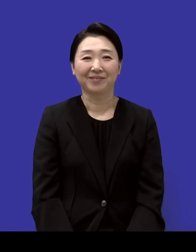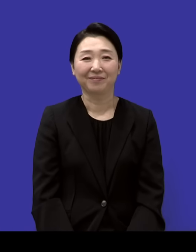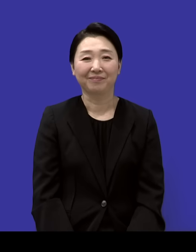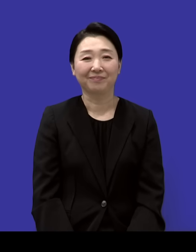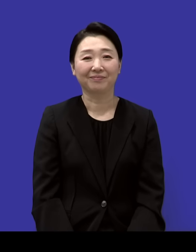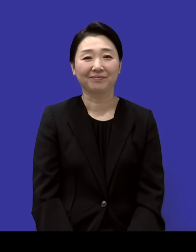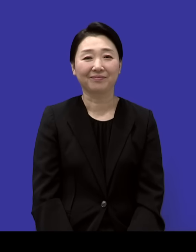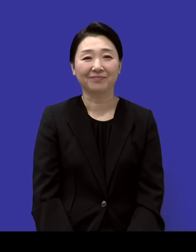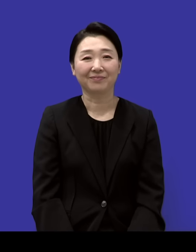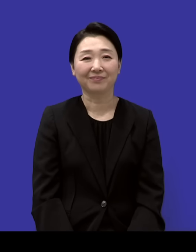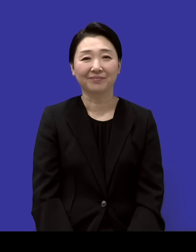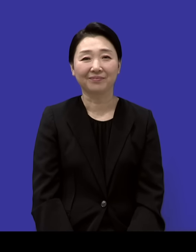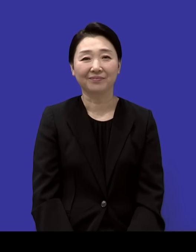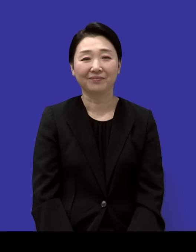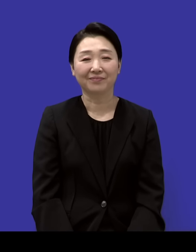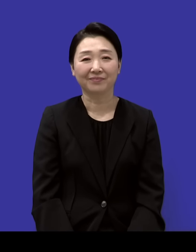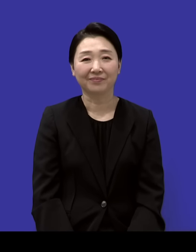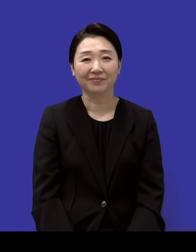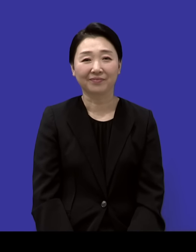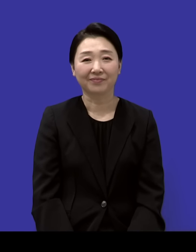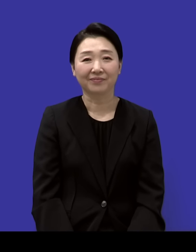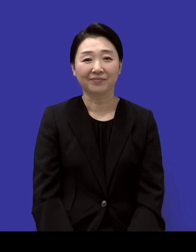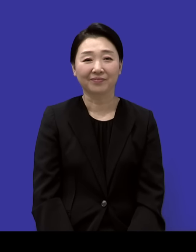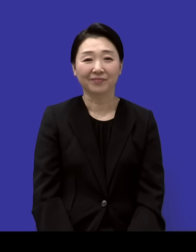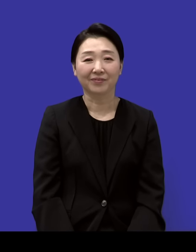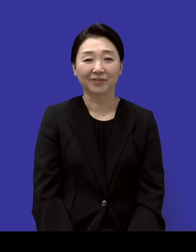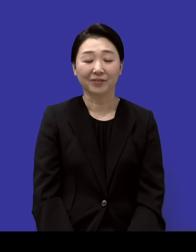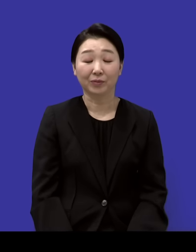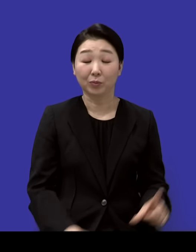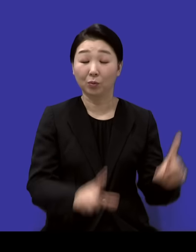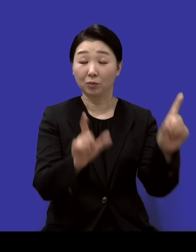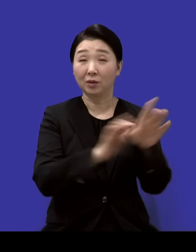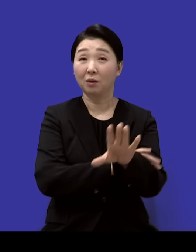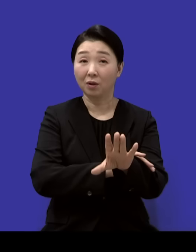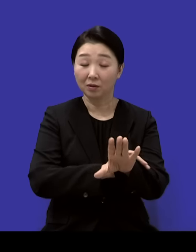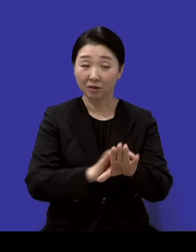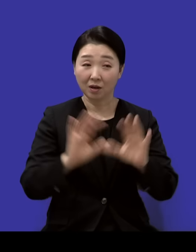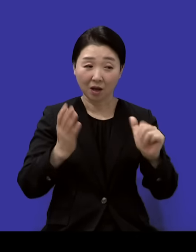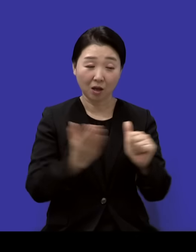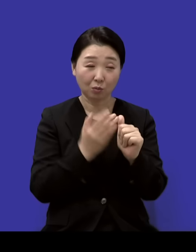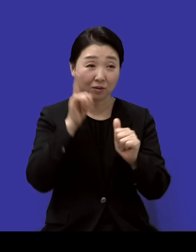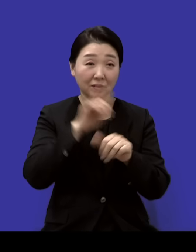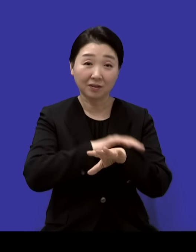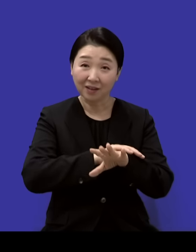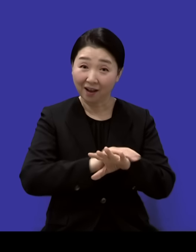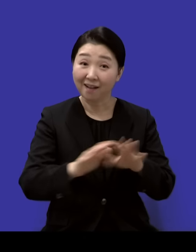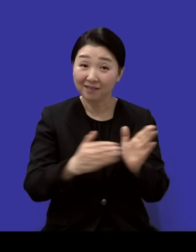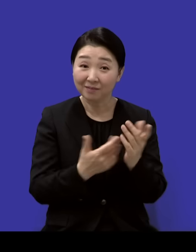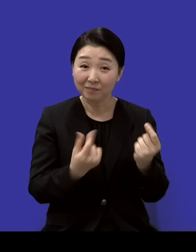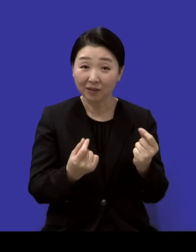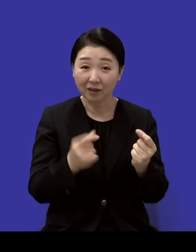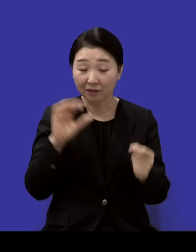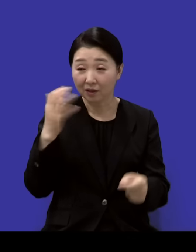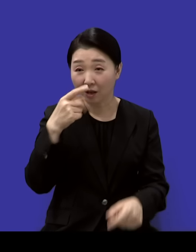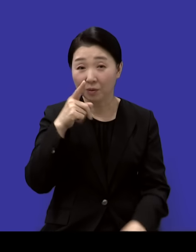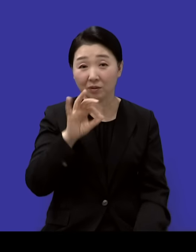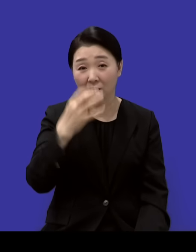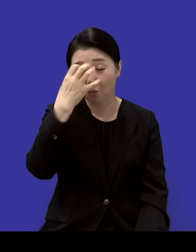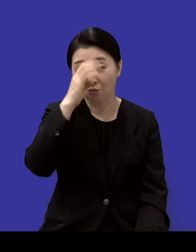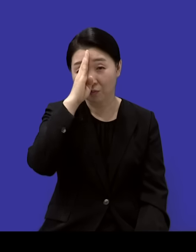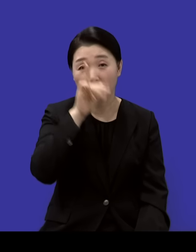아유, 근데 이렇게 잘 생활하시면서 육아 스트레스도 잘 넘기실 것 같은데 아까 이제 가면성